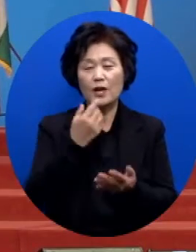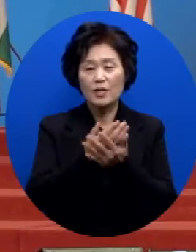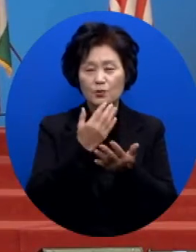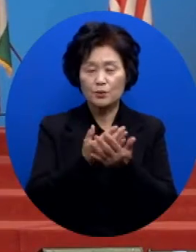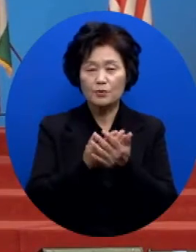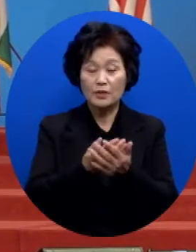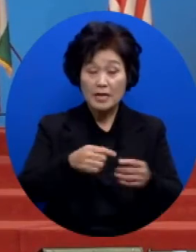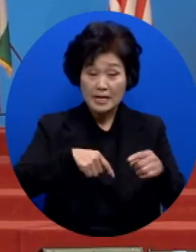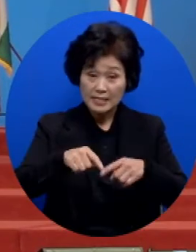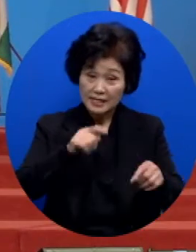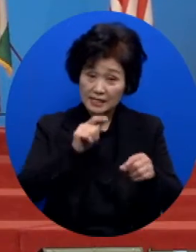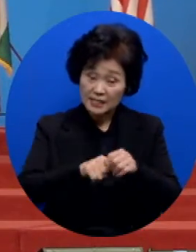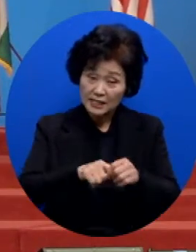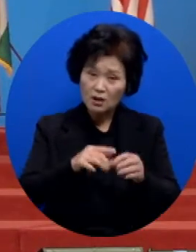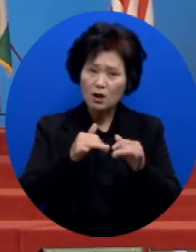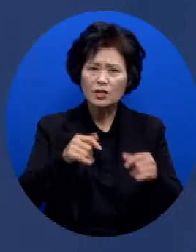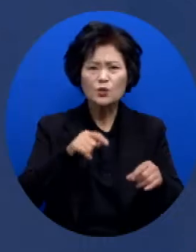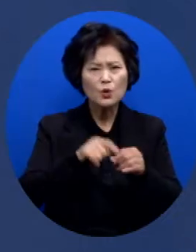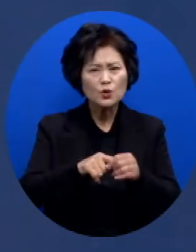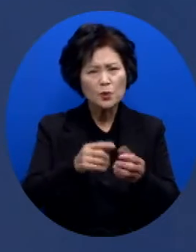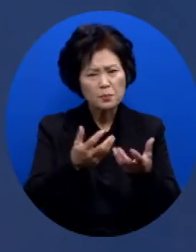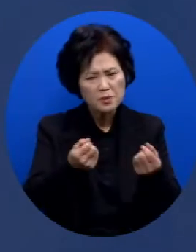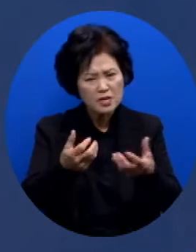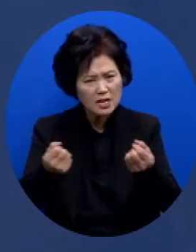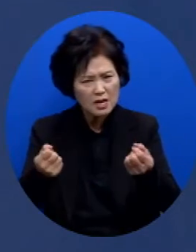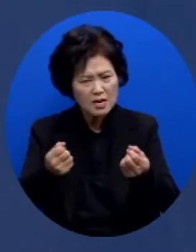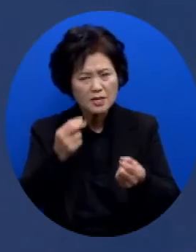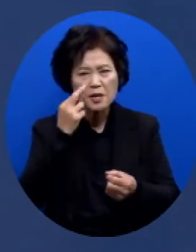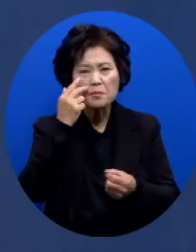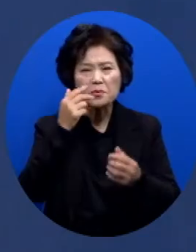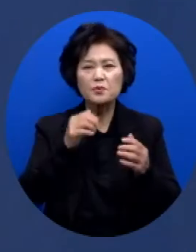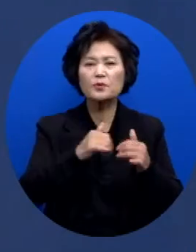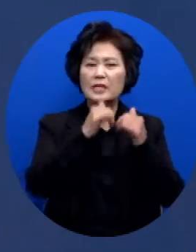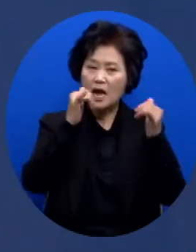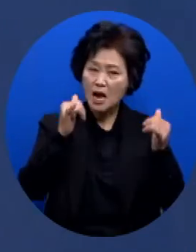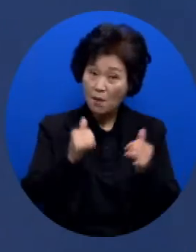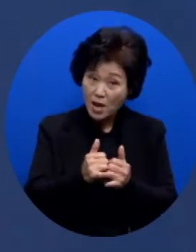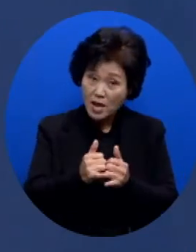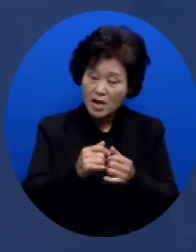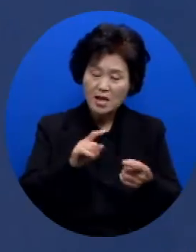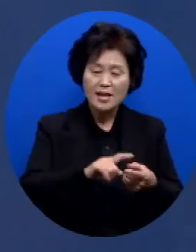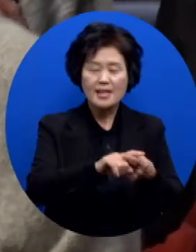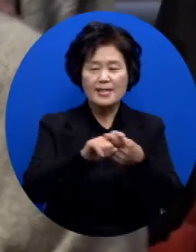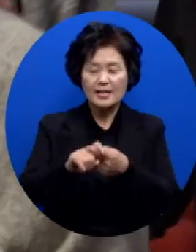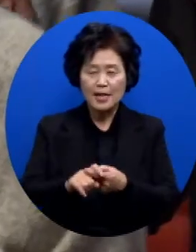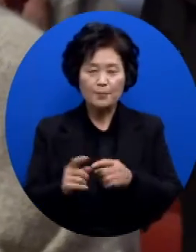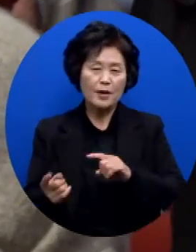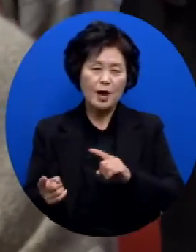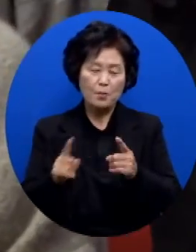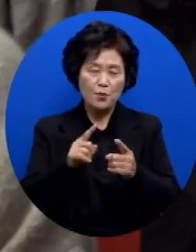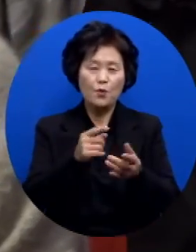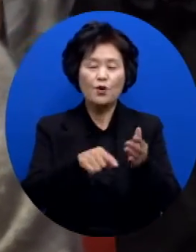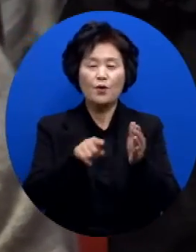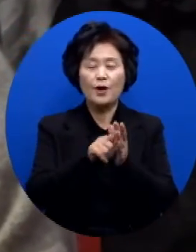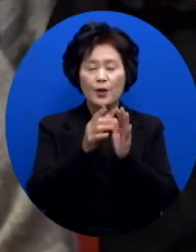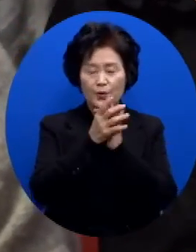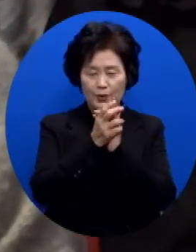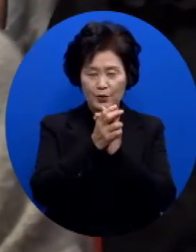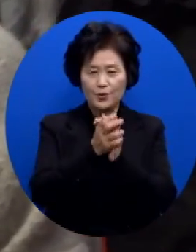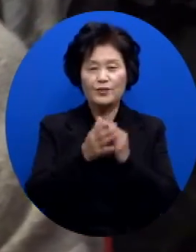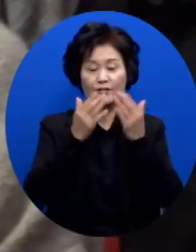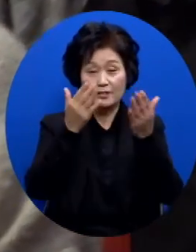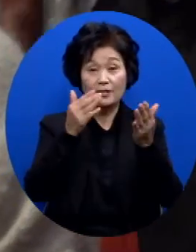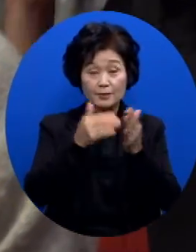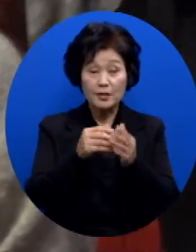또한 정치적, 인종적으로 분열된 미국 사회가 연합과 부흥을 이루길 기도했습니다. 특별히